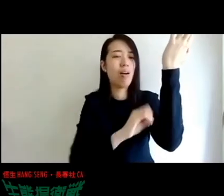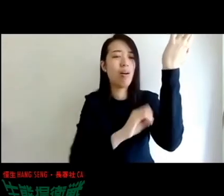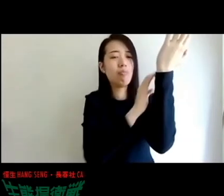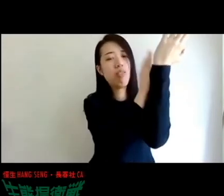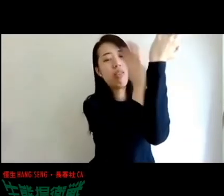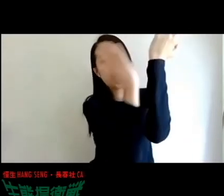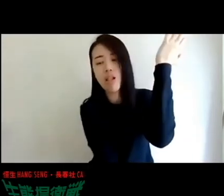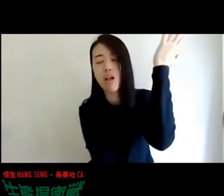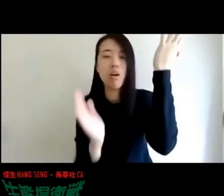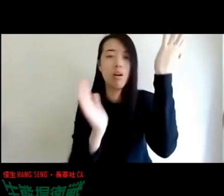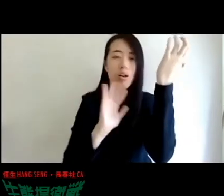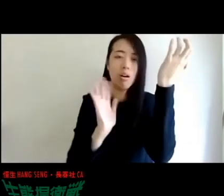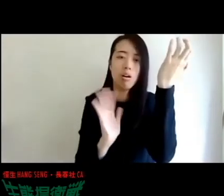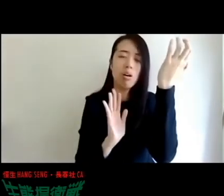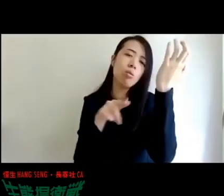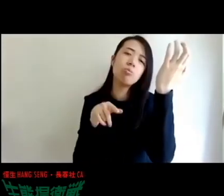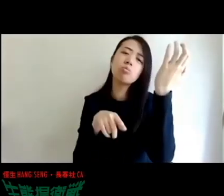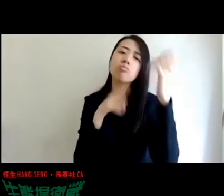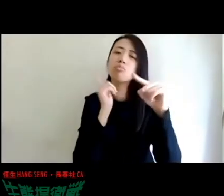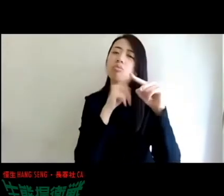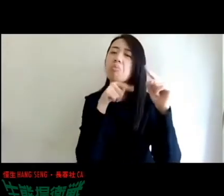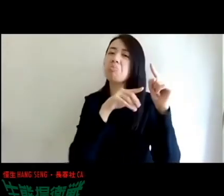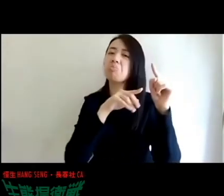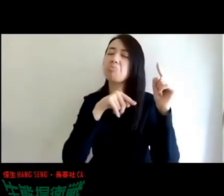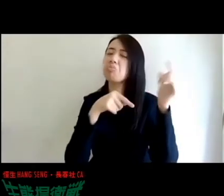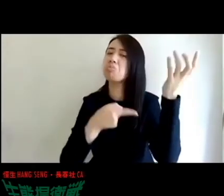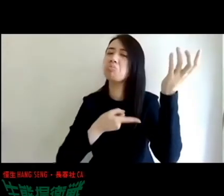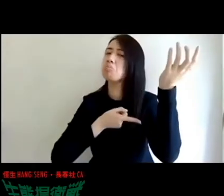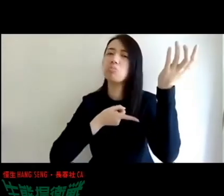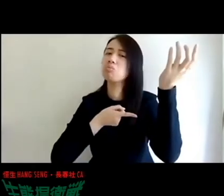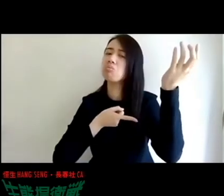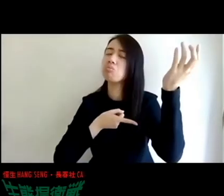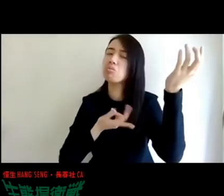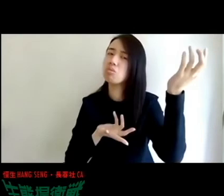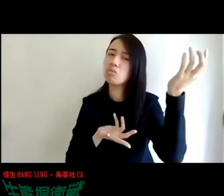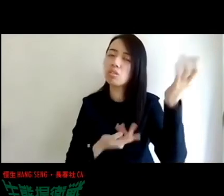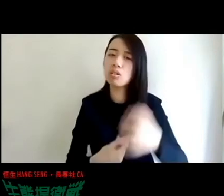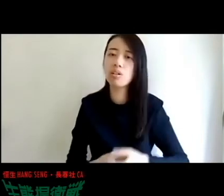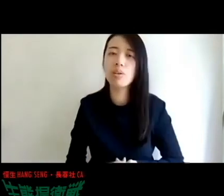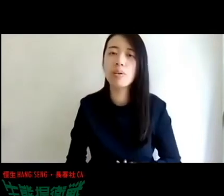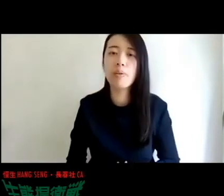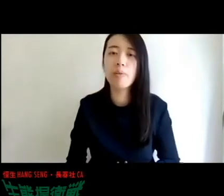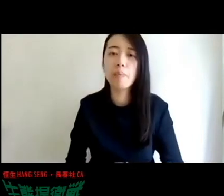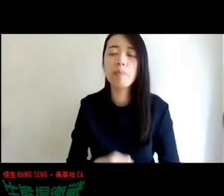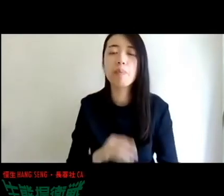嗰啲係咩現象咧？佢甩皮。 哦，咁咧就。